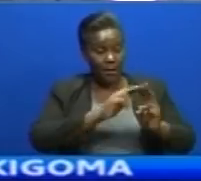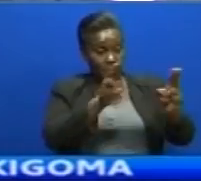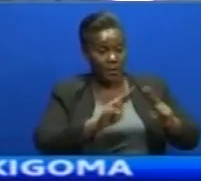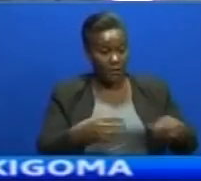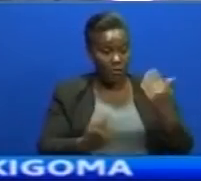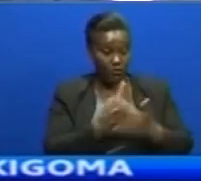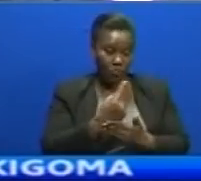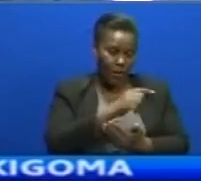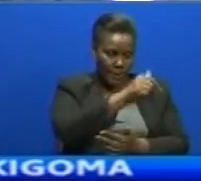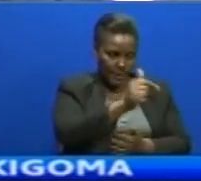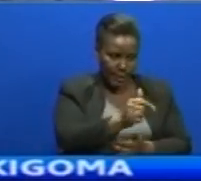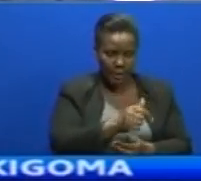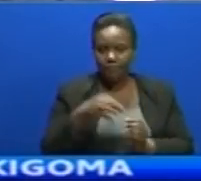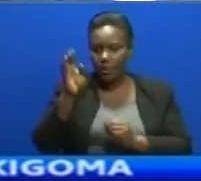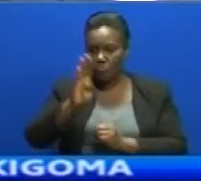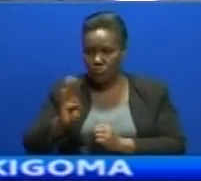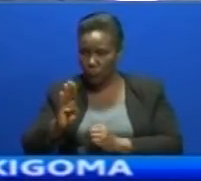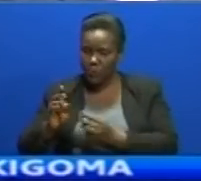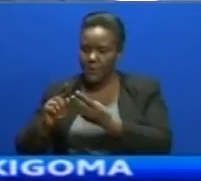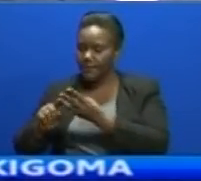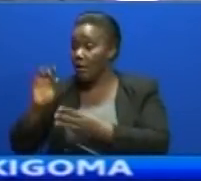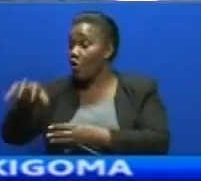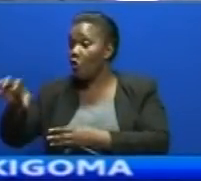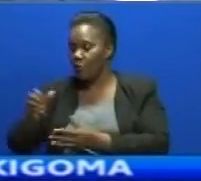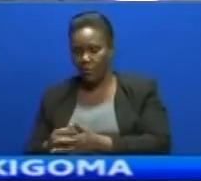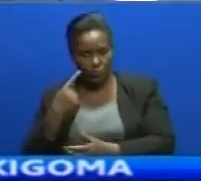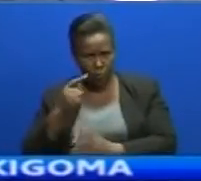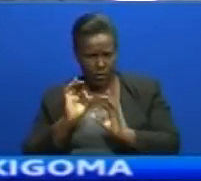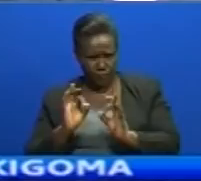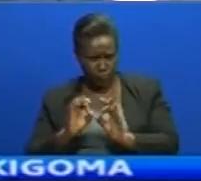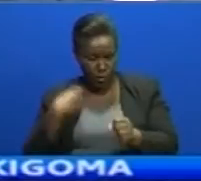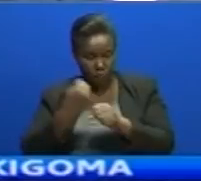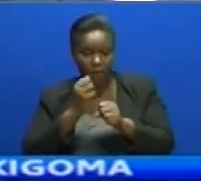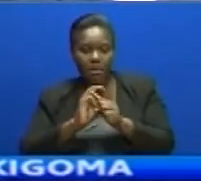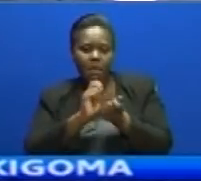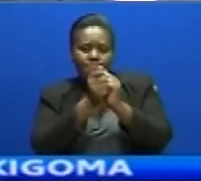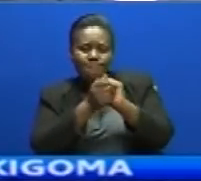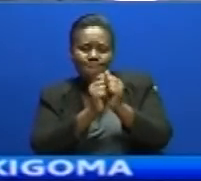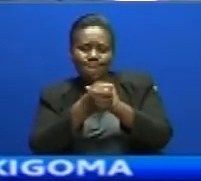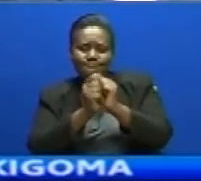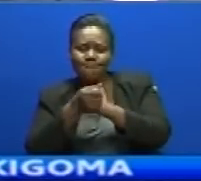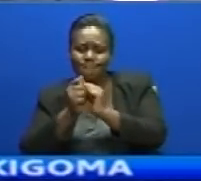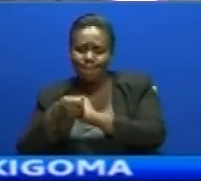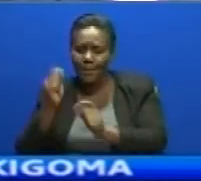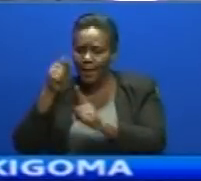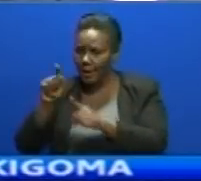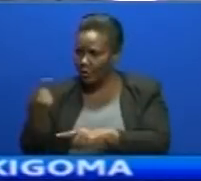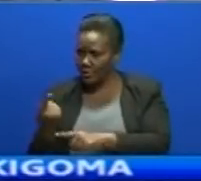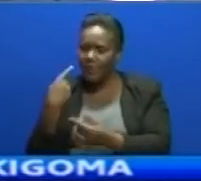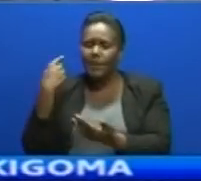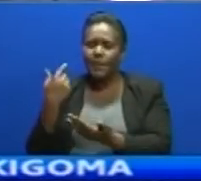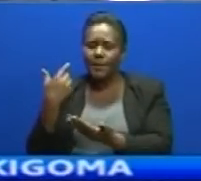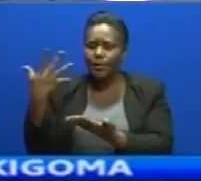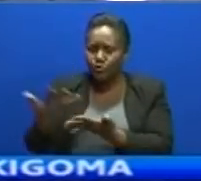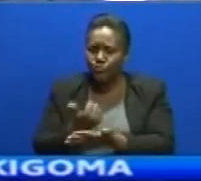na Burundi. Tumekubaliana sasa kwamba tuna review hiyo MOU ili sasa tuweze kupata instrument ambayo